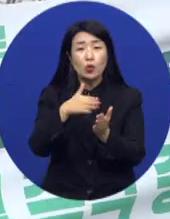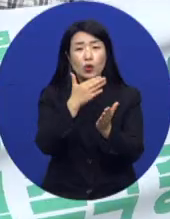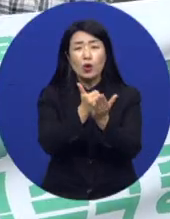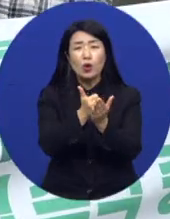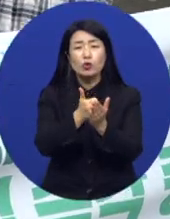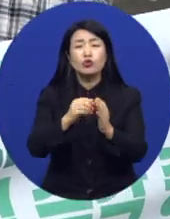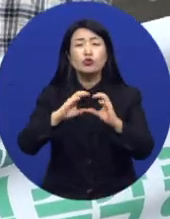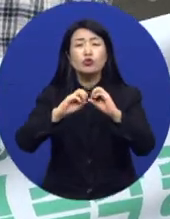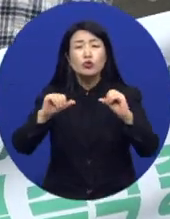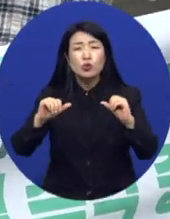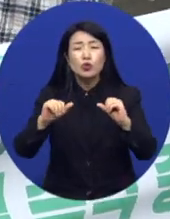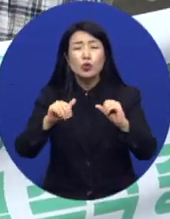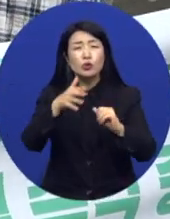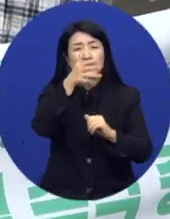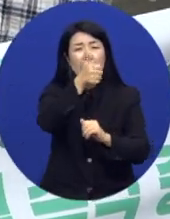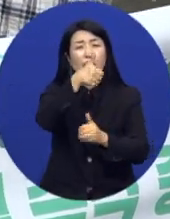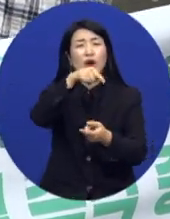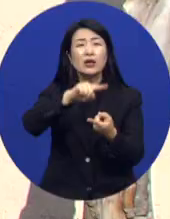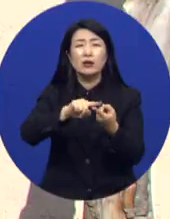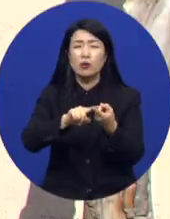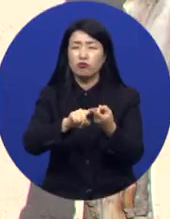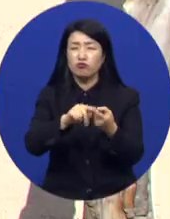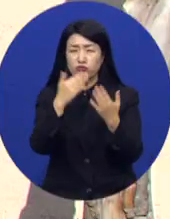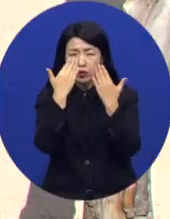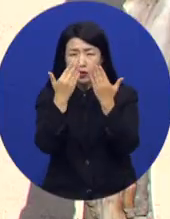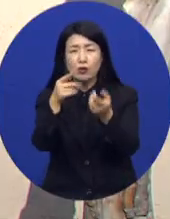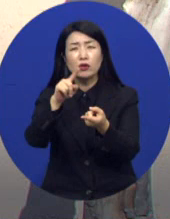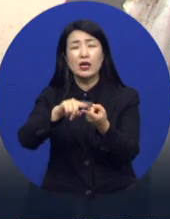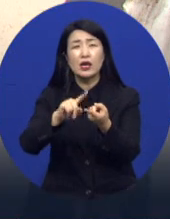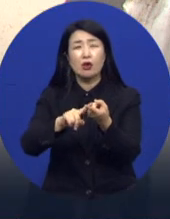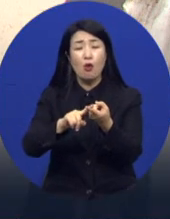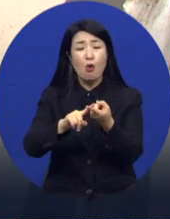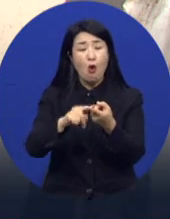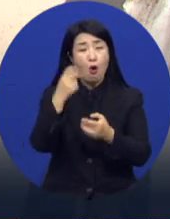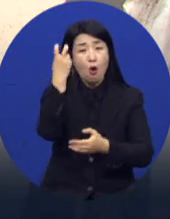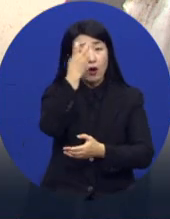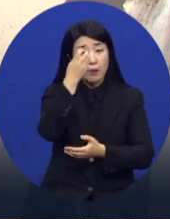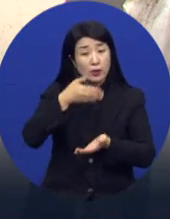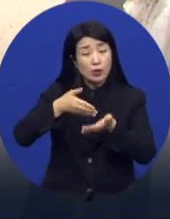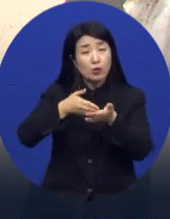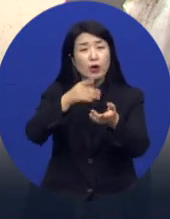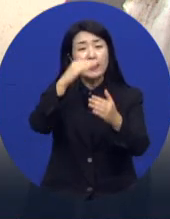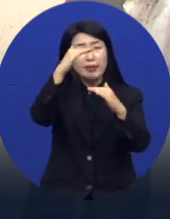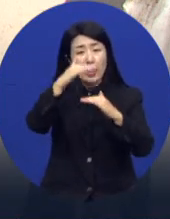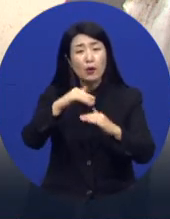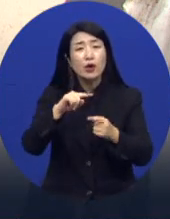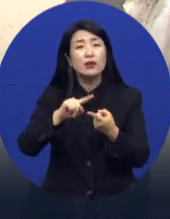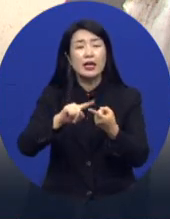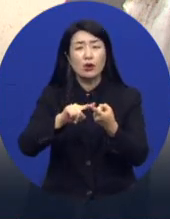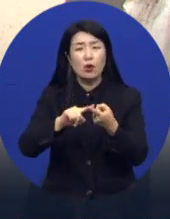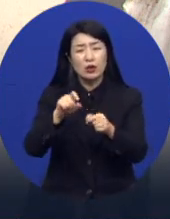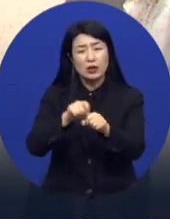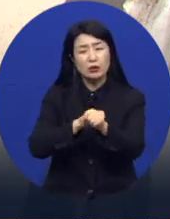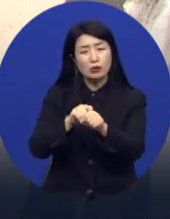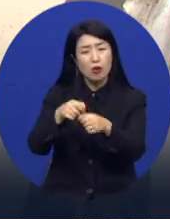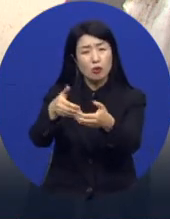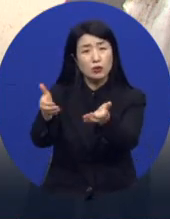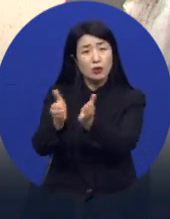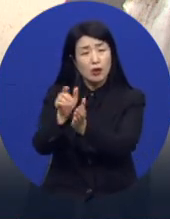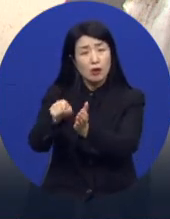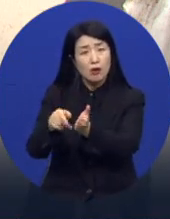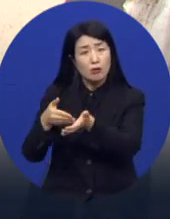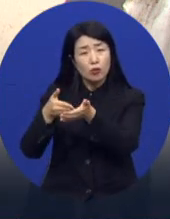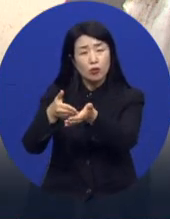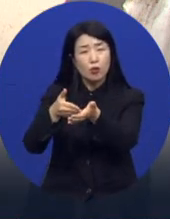국토교통부 장관에게 면제부를 줬다며 반발했습니다 감사 청구한 내용들 대부분이 이제 특정 업체에 이제 특혜